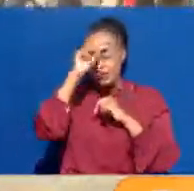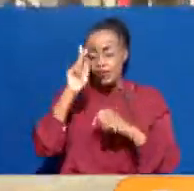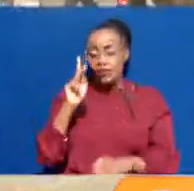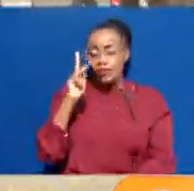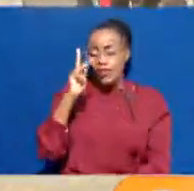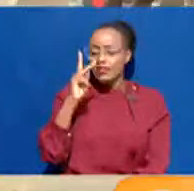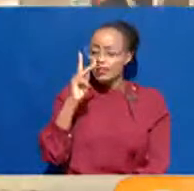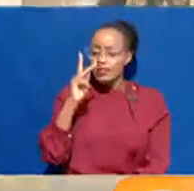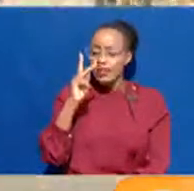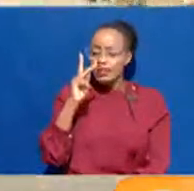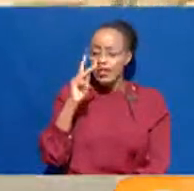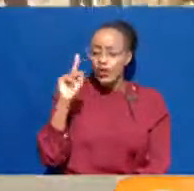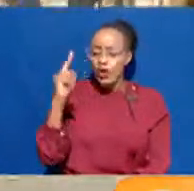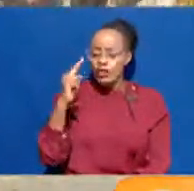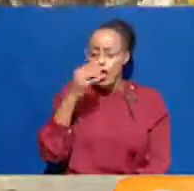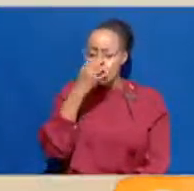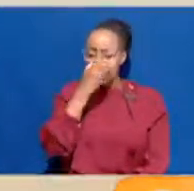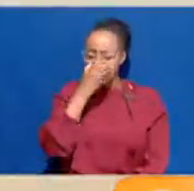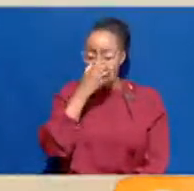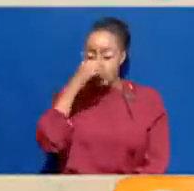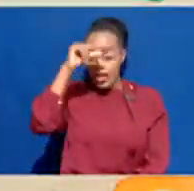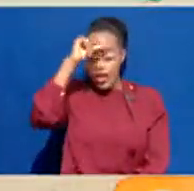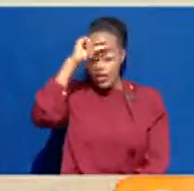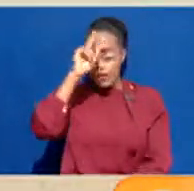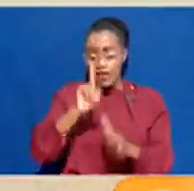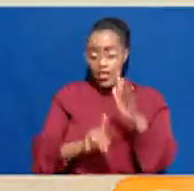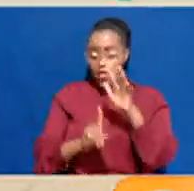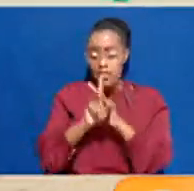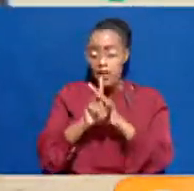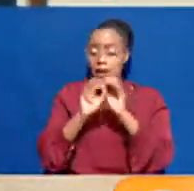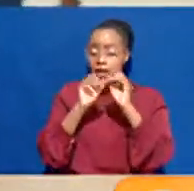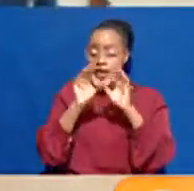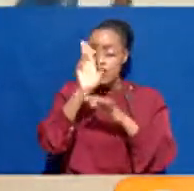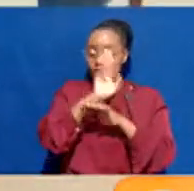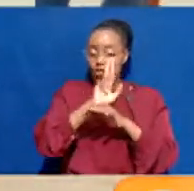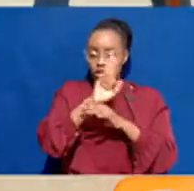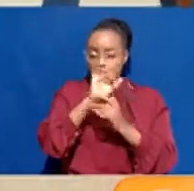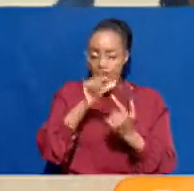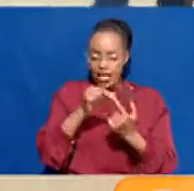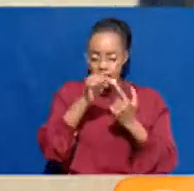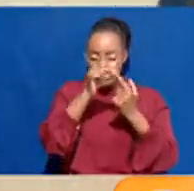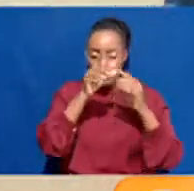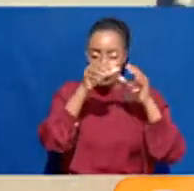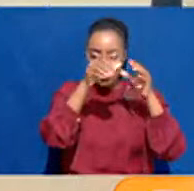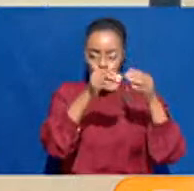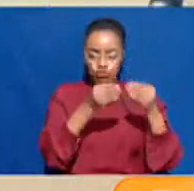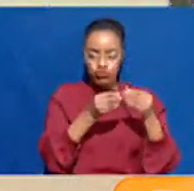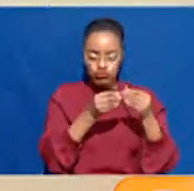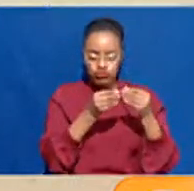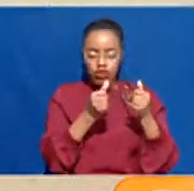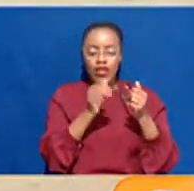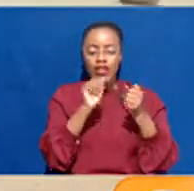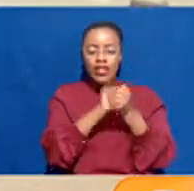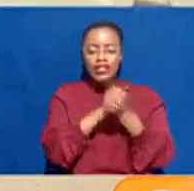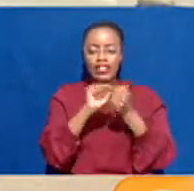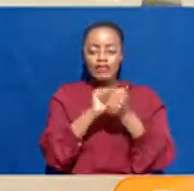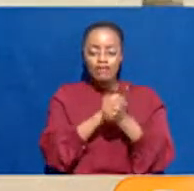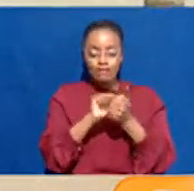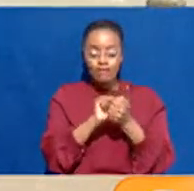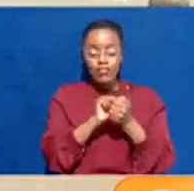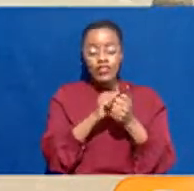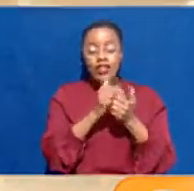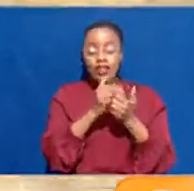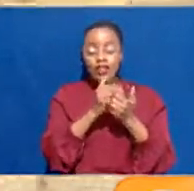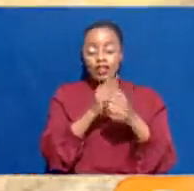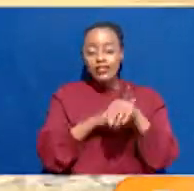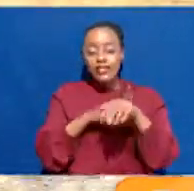William Ruto. Mjadala umeibuka kuhusu kutumika kwa kikosi maalum cha kukabiliana na uhalifu kwenye